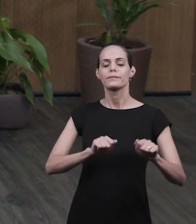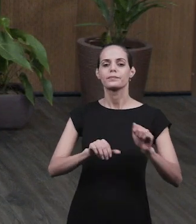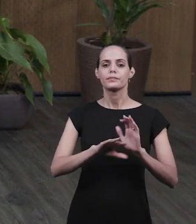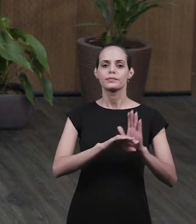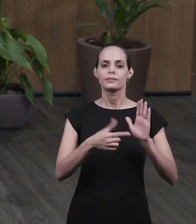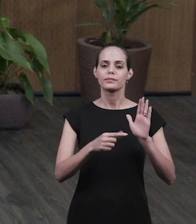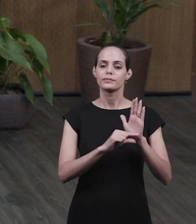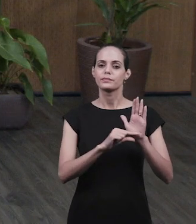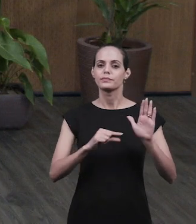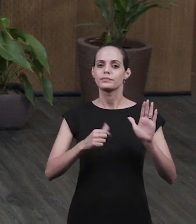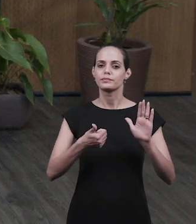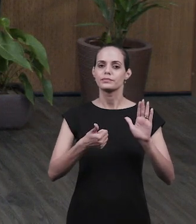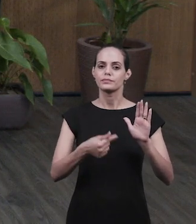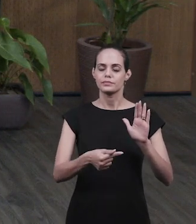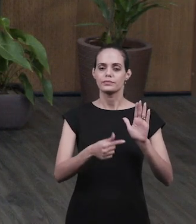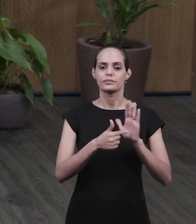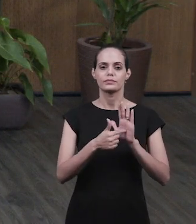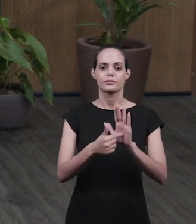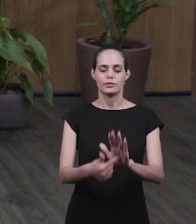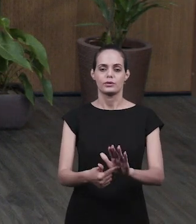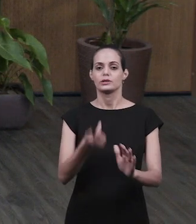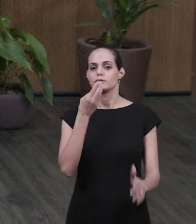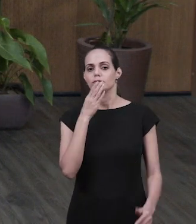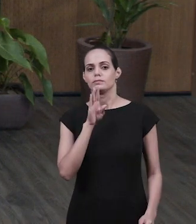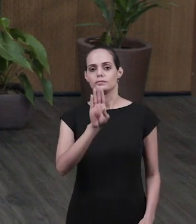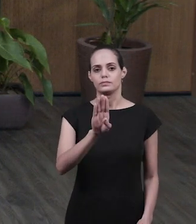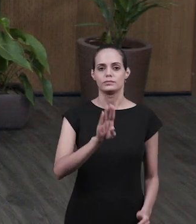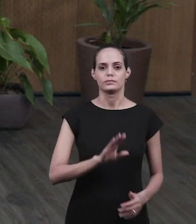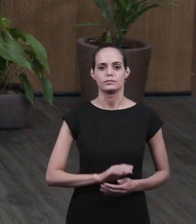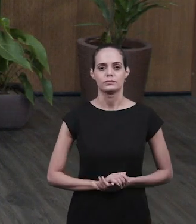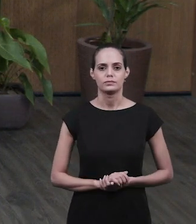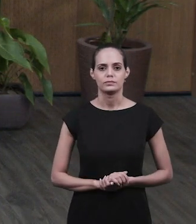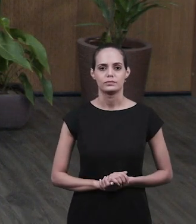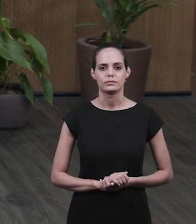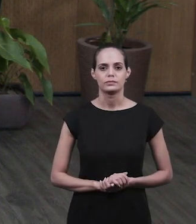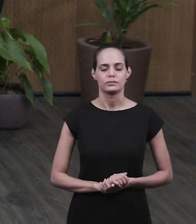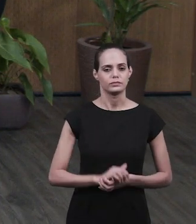Actes, chapitre 2, verset 17,